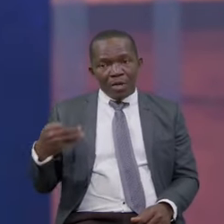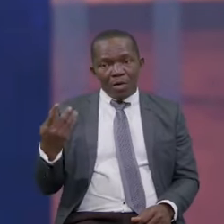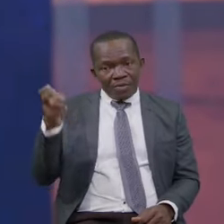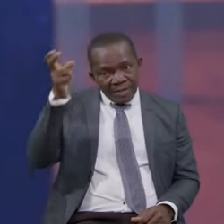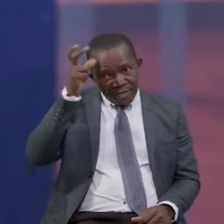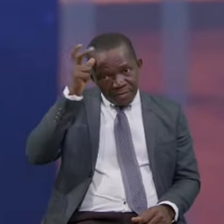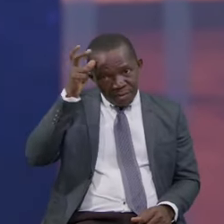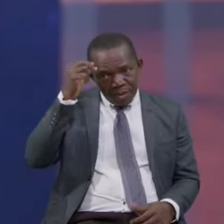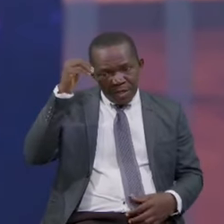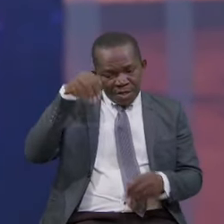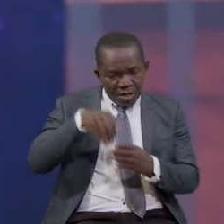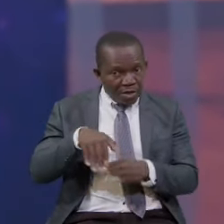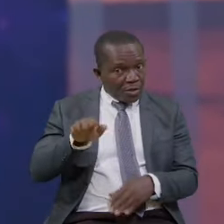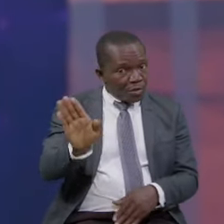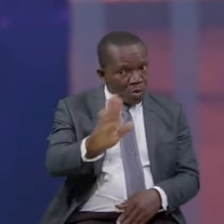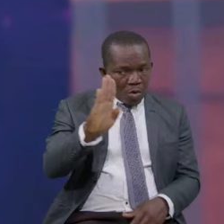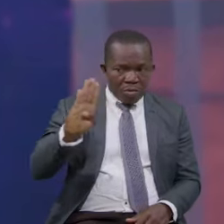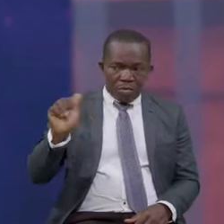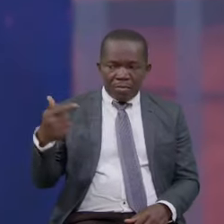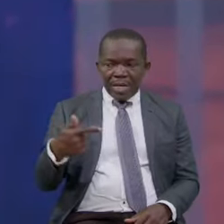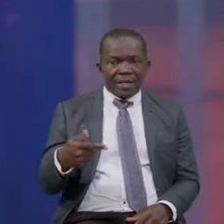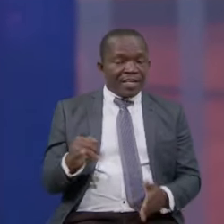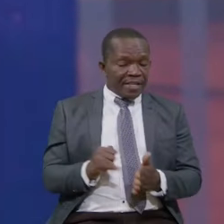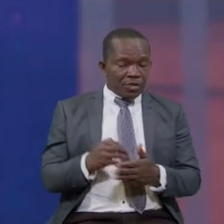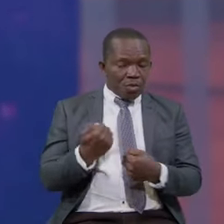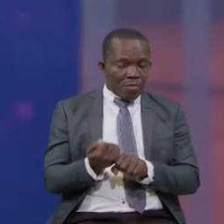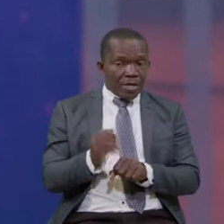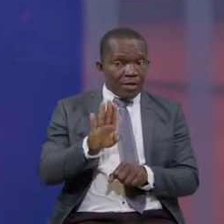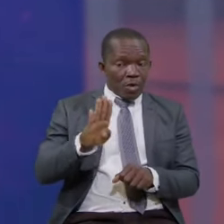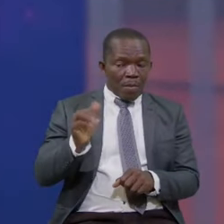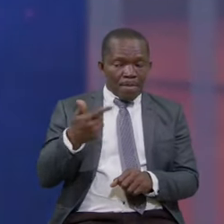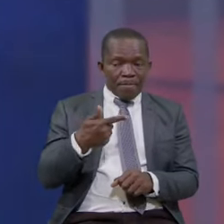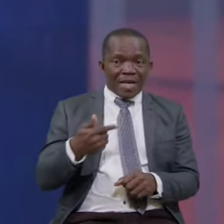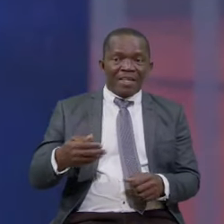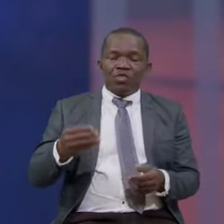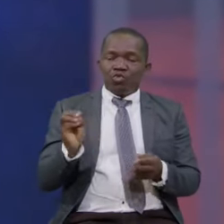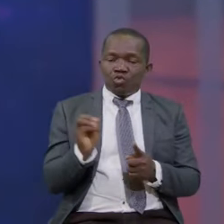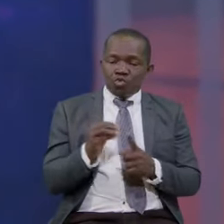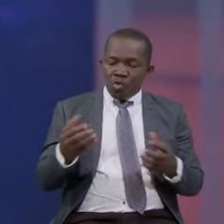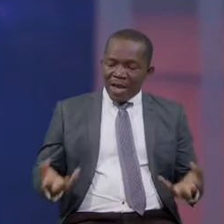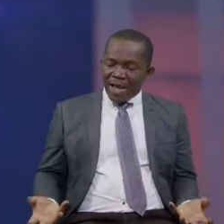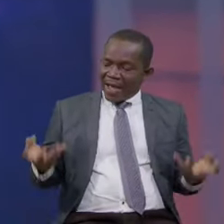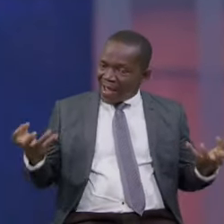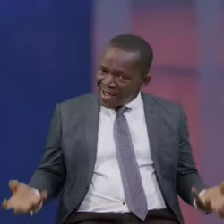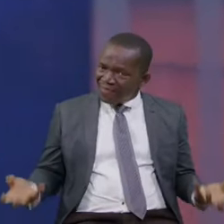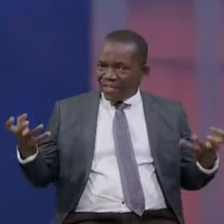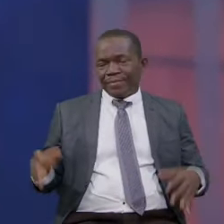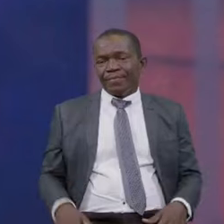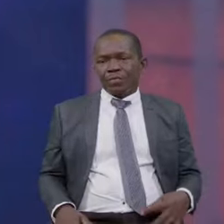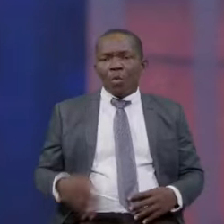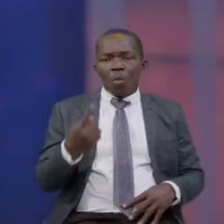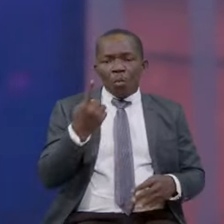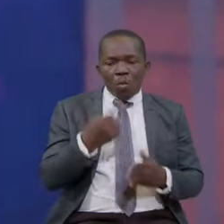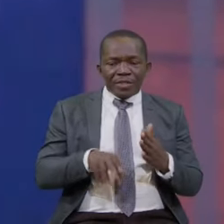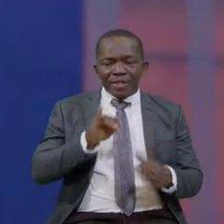lourd et vous ne pourrez pas courir normalement quels sont les biens de Satan là-bas le péché